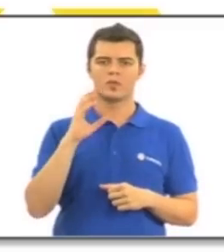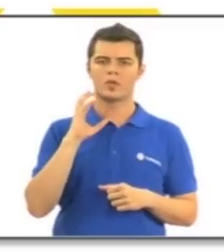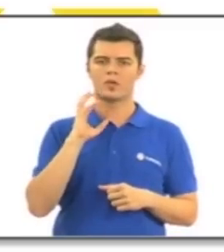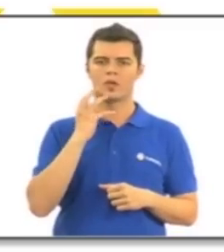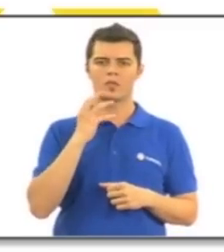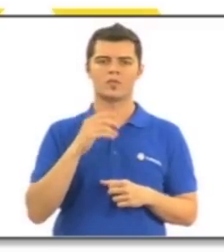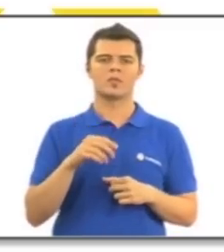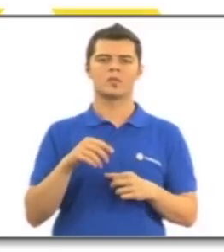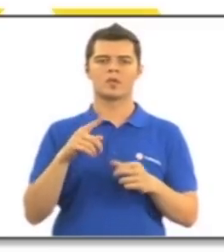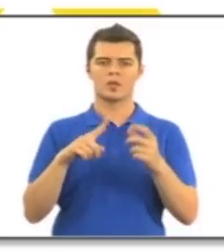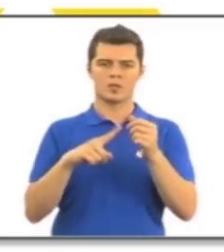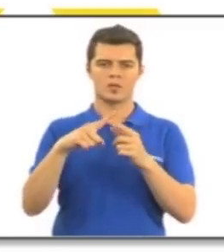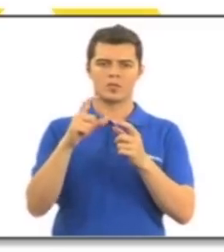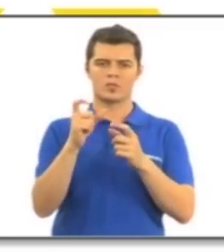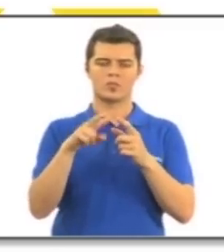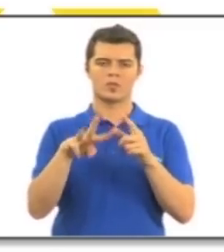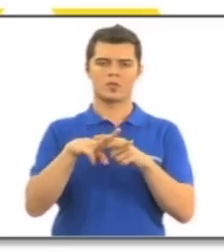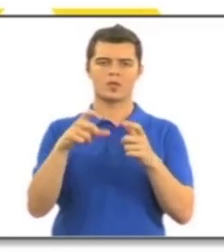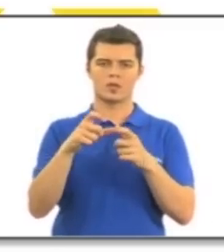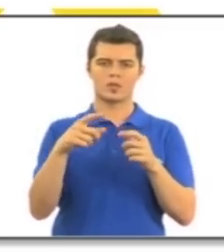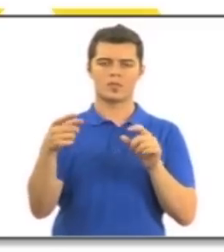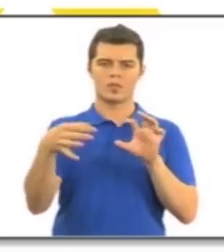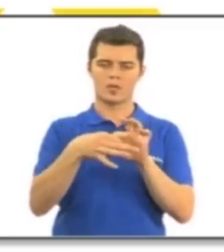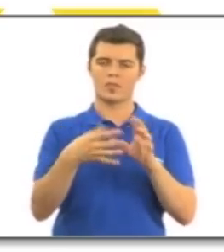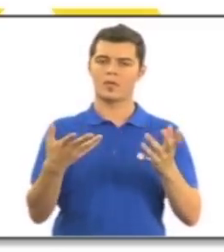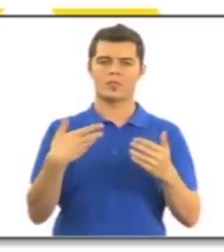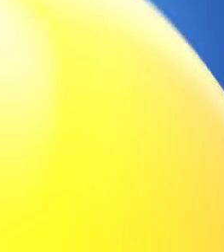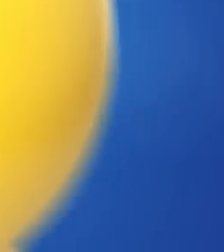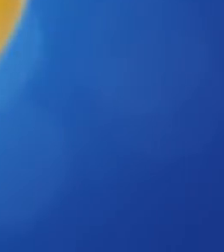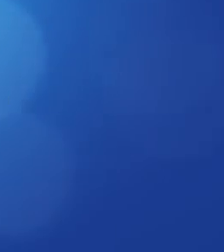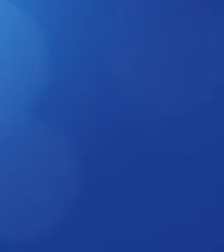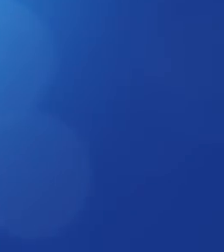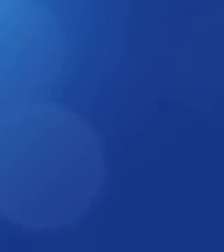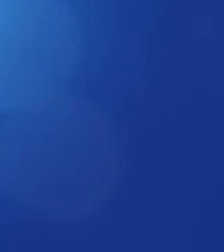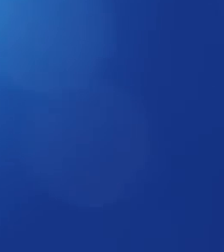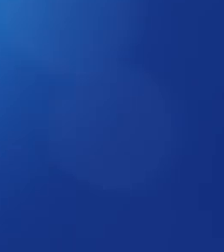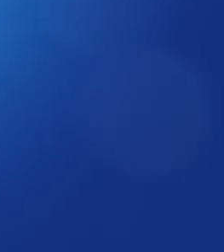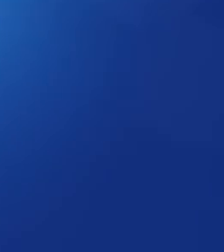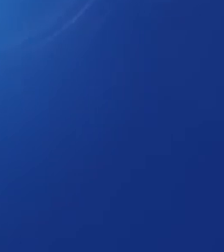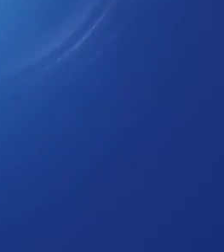videoda iPhone'umuzun yazılımını iTunes ile nasıl güncelleyebileceğimizi anlatacağım.